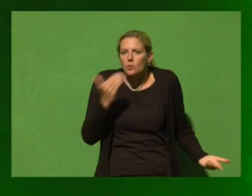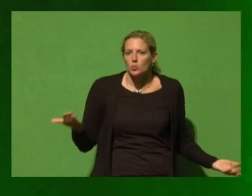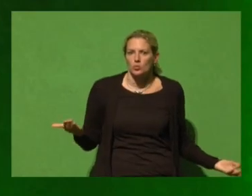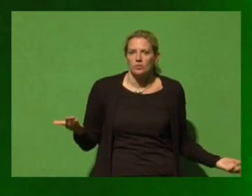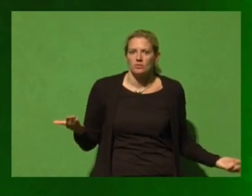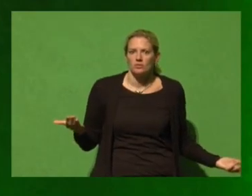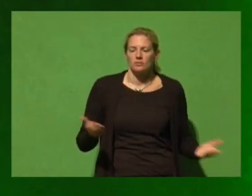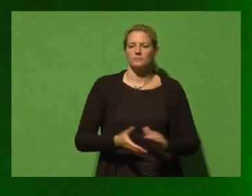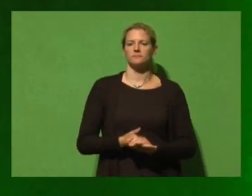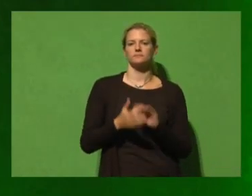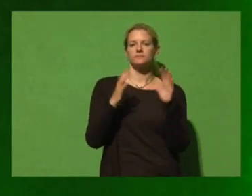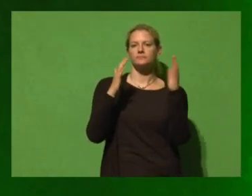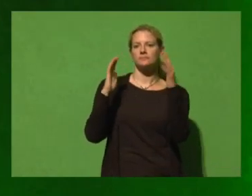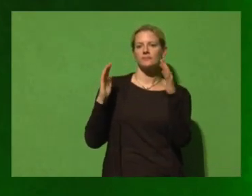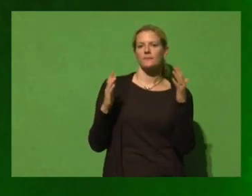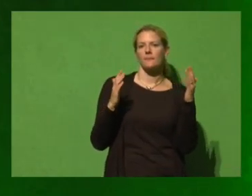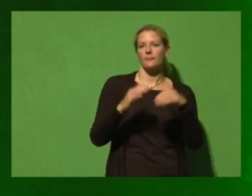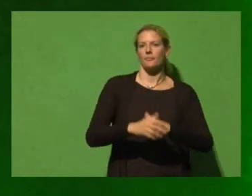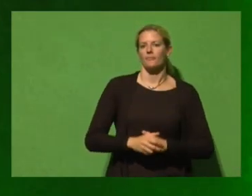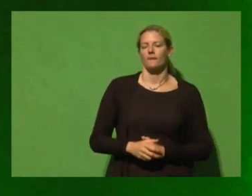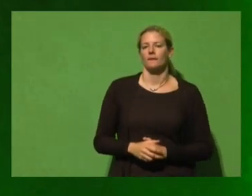Oh, das ist lieb.